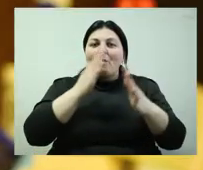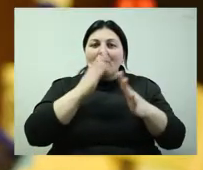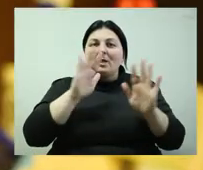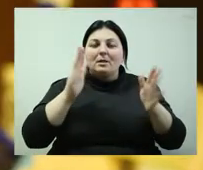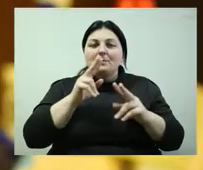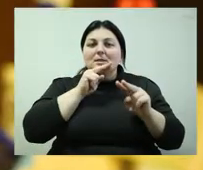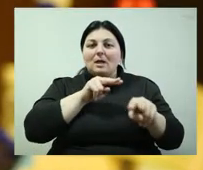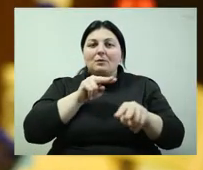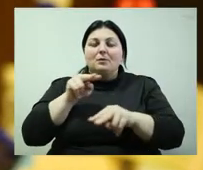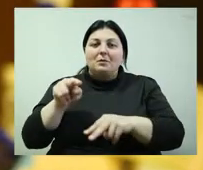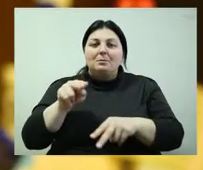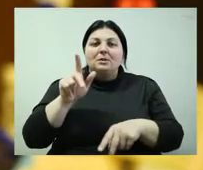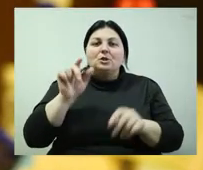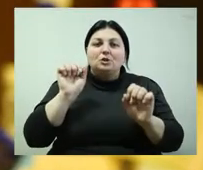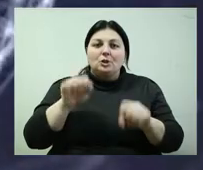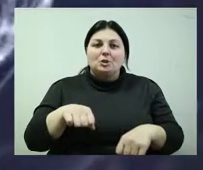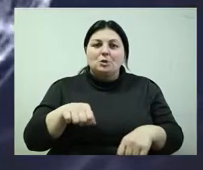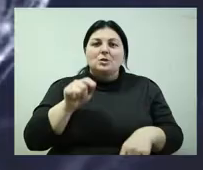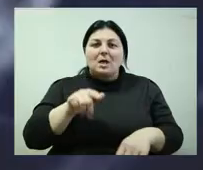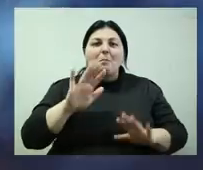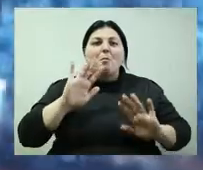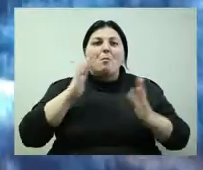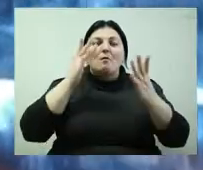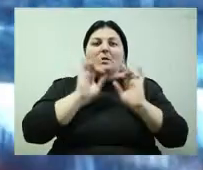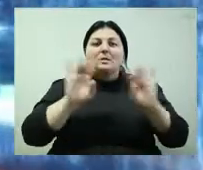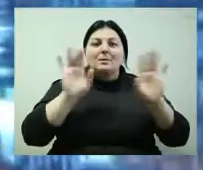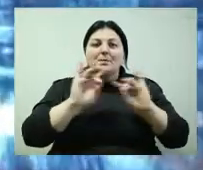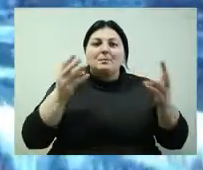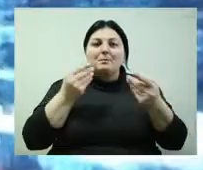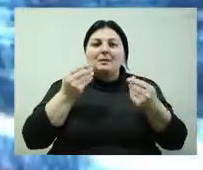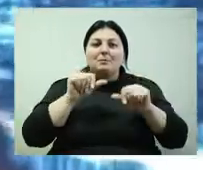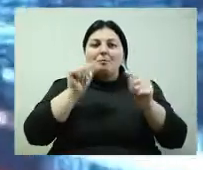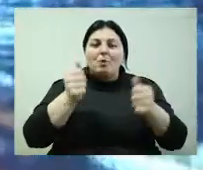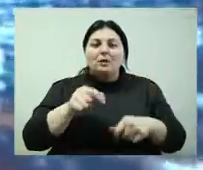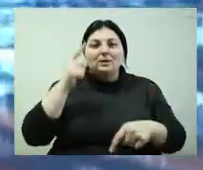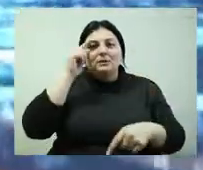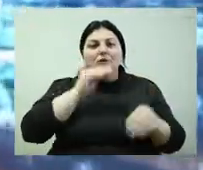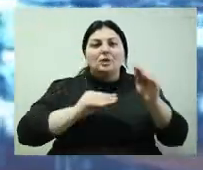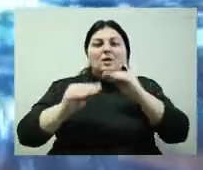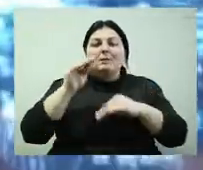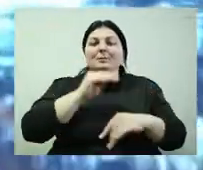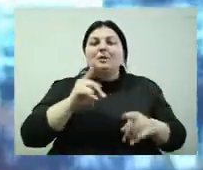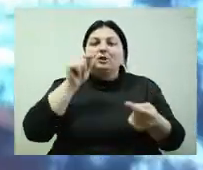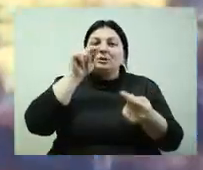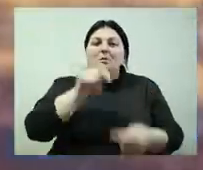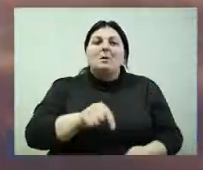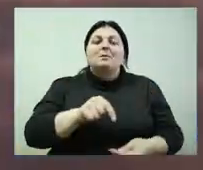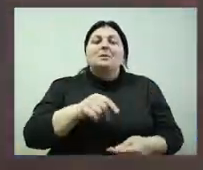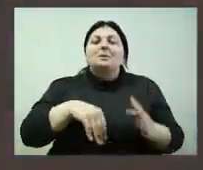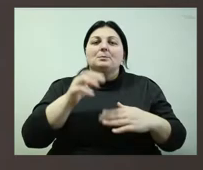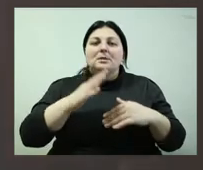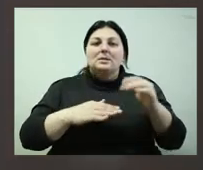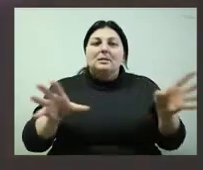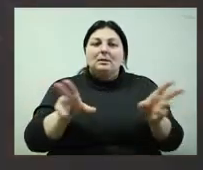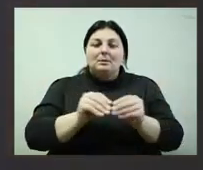სხვადასხვა მოვლენებზე დაკვირვებით მან შესძლოს აი ამ მოვლენის ამღწერი მათემატიკური მოდელის შექმნა, რა თქმა უნდა შესაბამისი